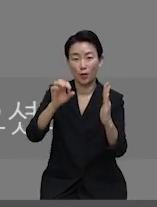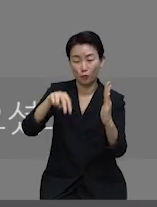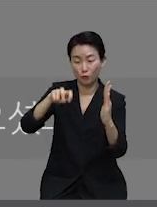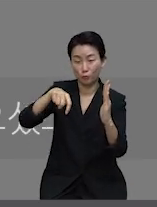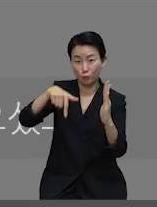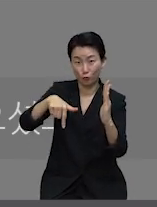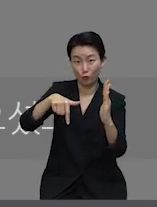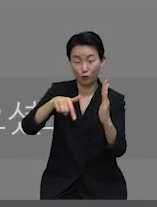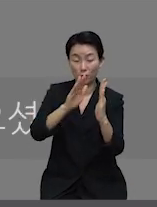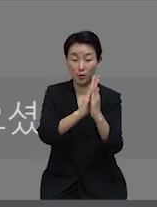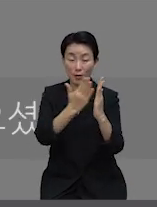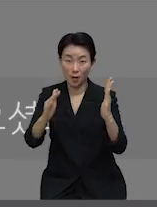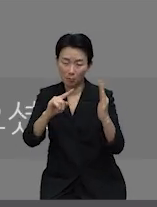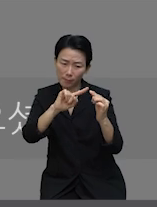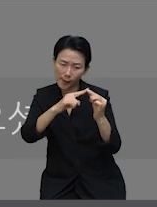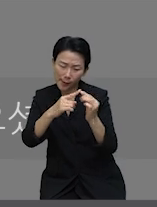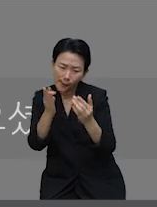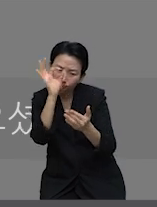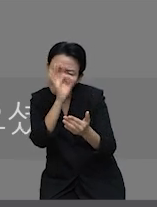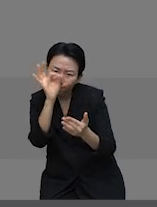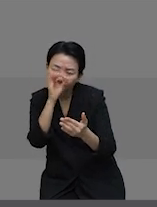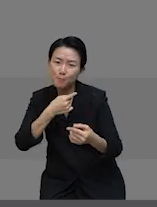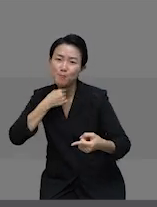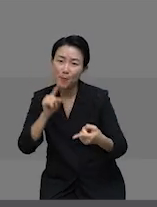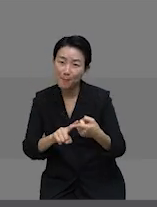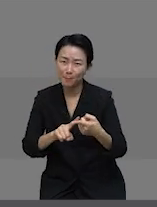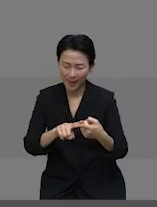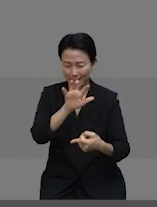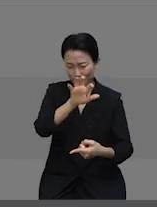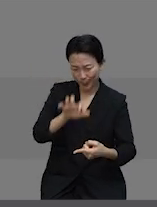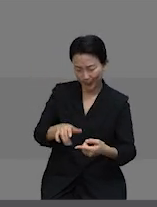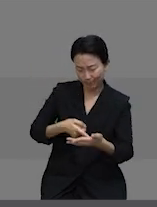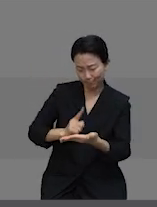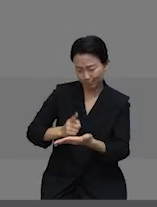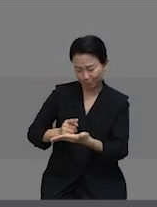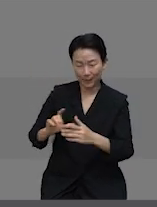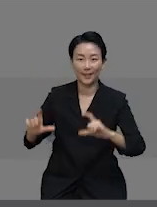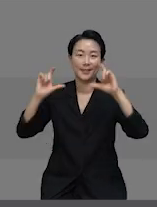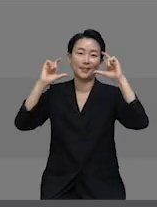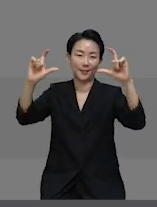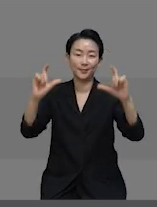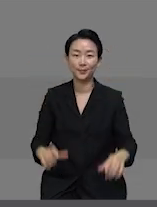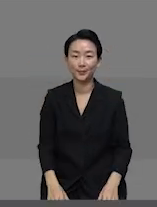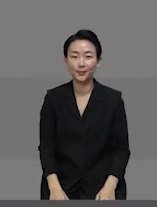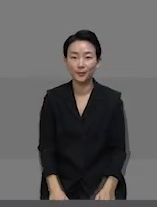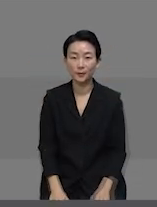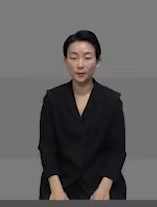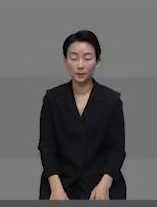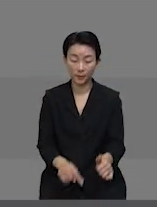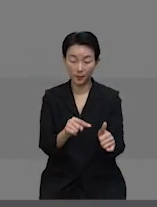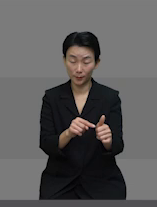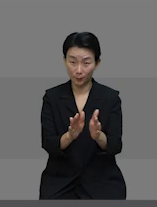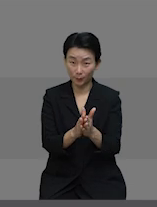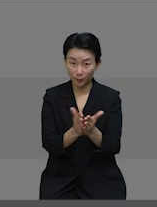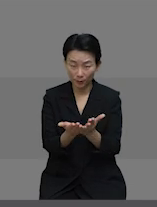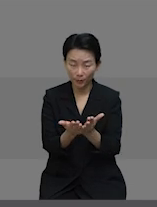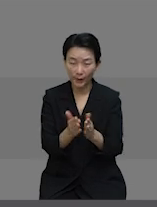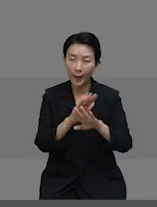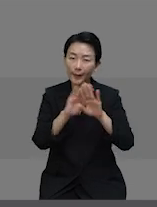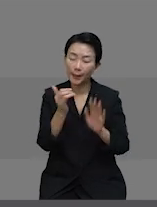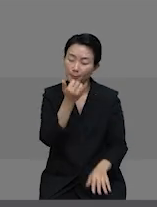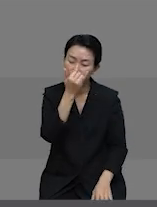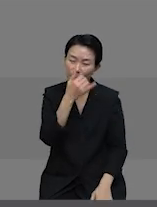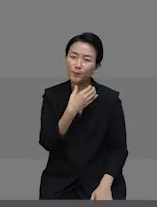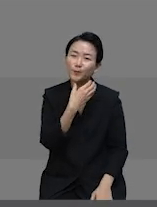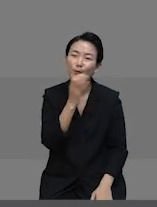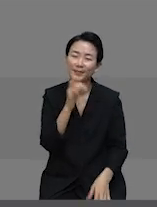유목첩에서 최순우 선생님이 이 글씨를 찾으셨고 마음에 들어 편액으로 만드셨다고 합니다. 그리고 본인의